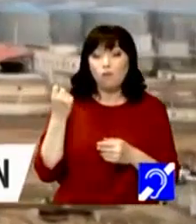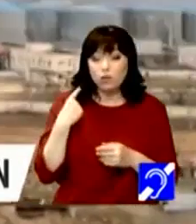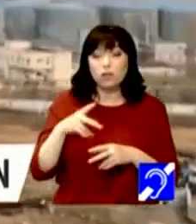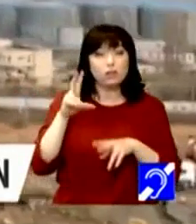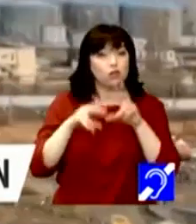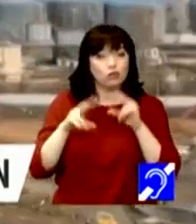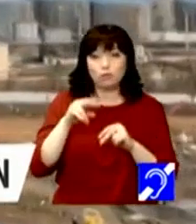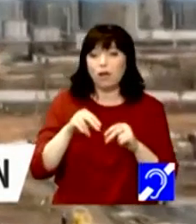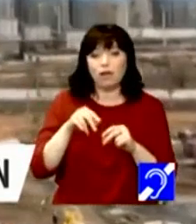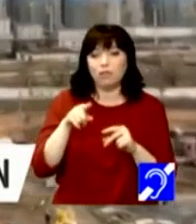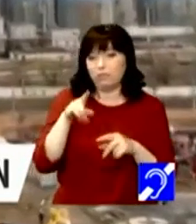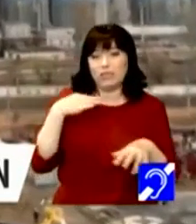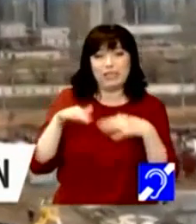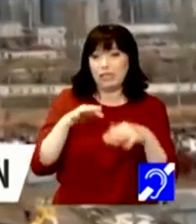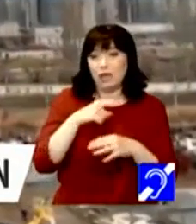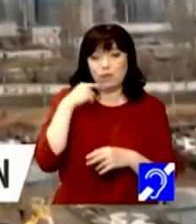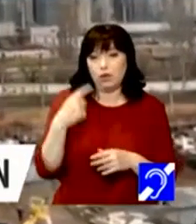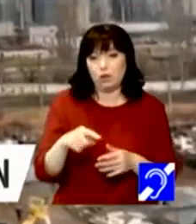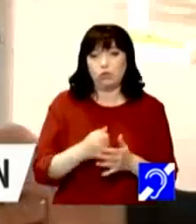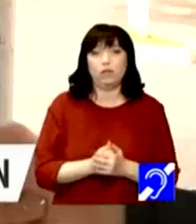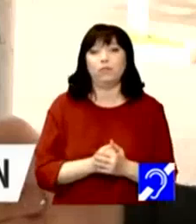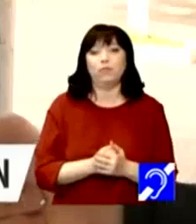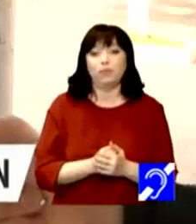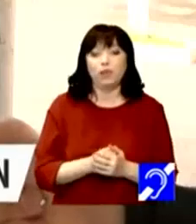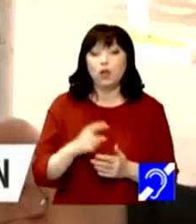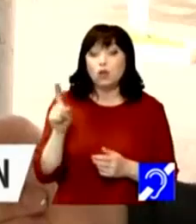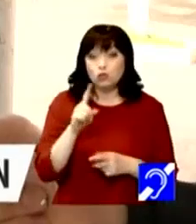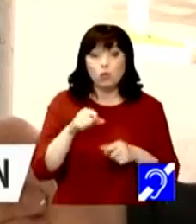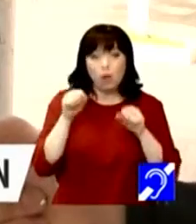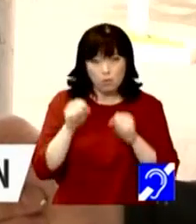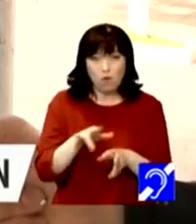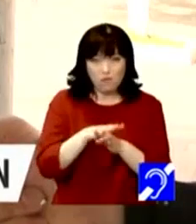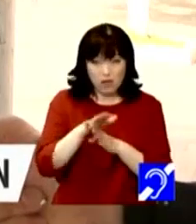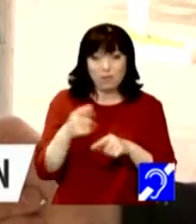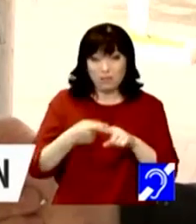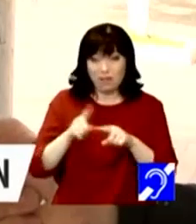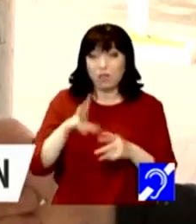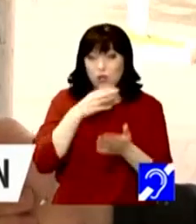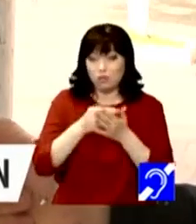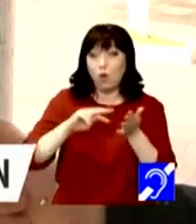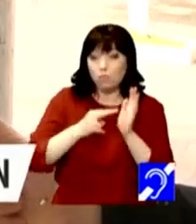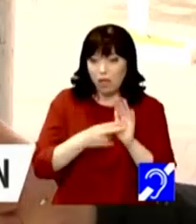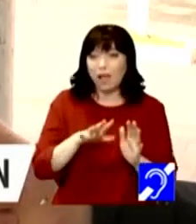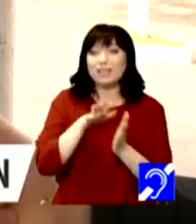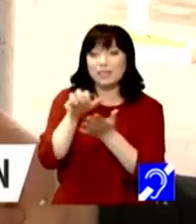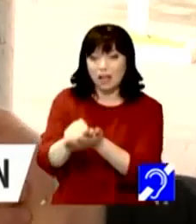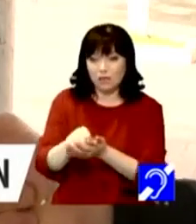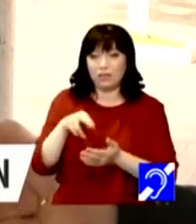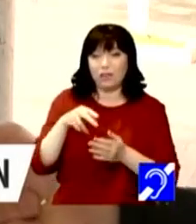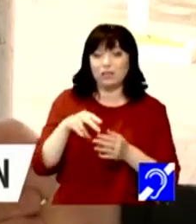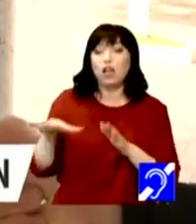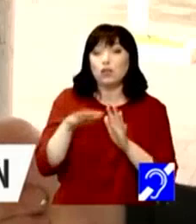de menținere a presiunii pe forțele armate ale Ucrainei. Pentru a fi în stare să realizeze acest lucru, va fi nevoită să se recurgă la